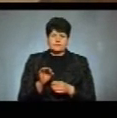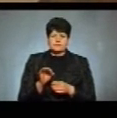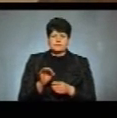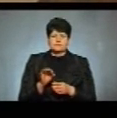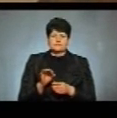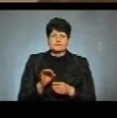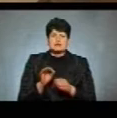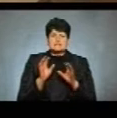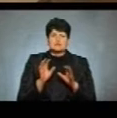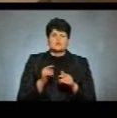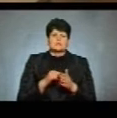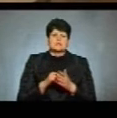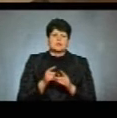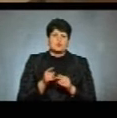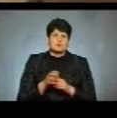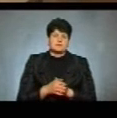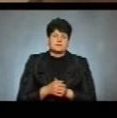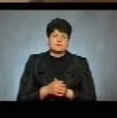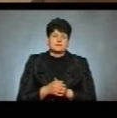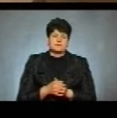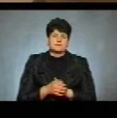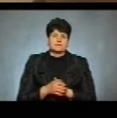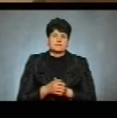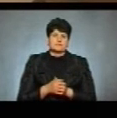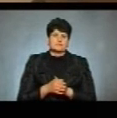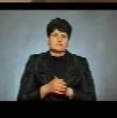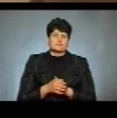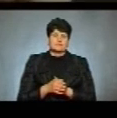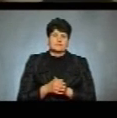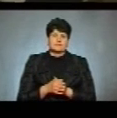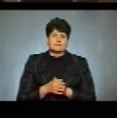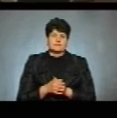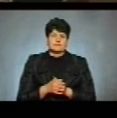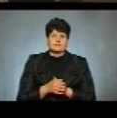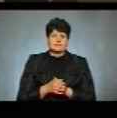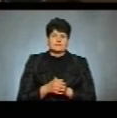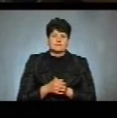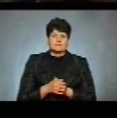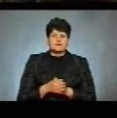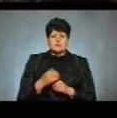до міста Тернопіль. Ось можете зараз без адвоката. Погоджуюсь на оплату, прошу продовжити термін